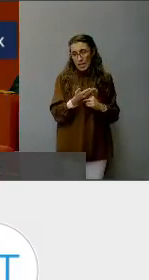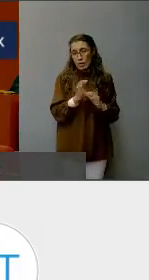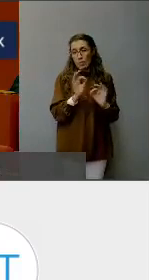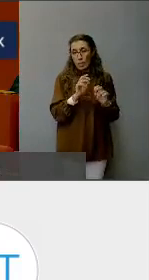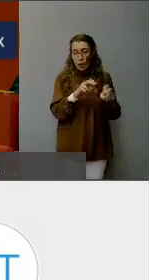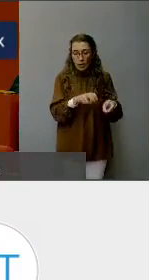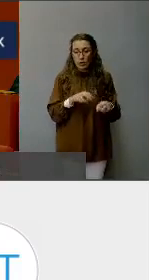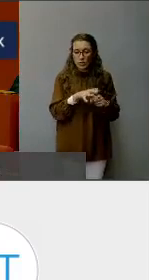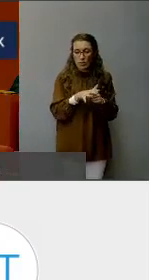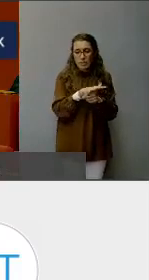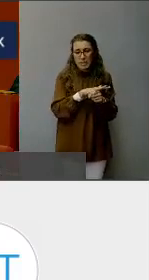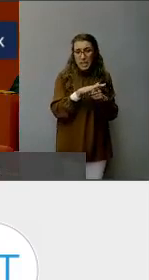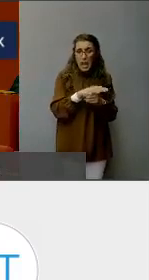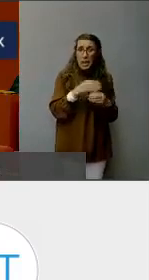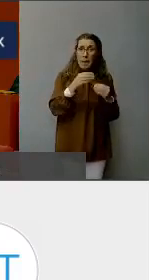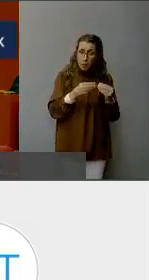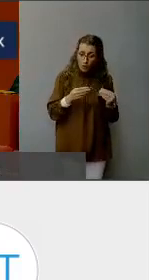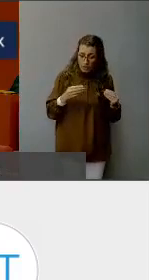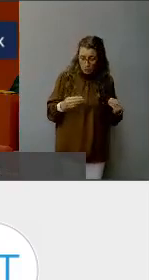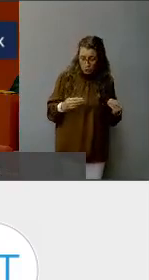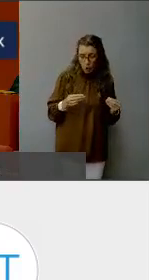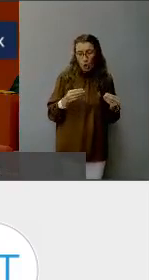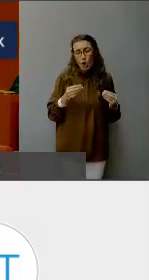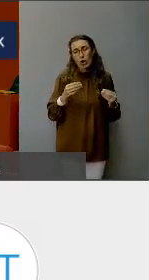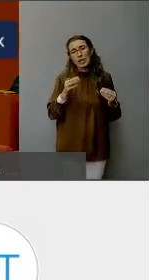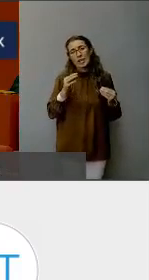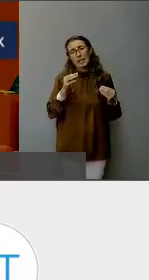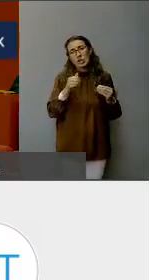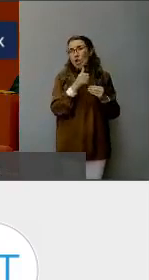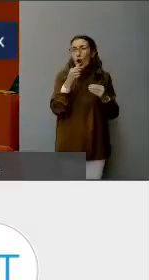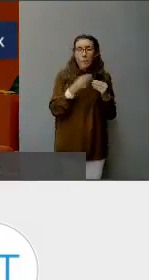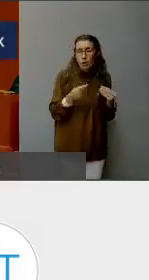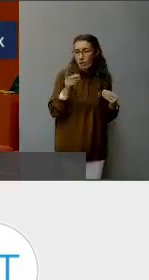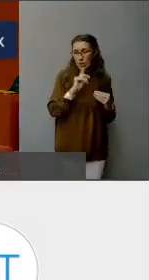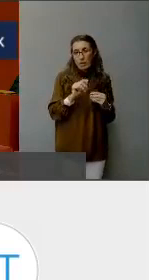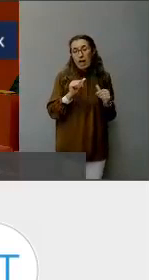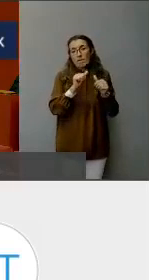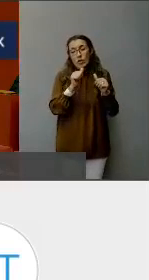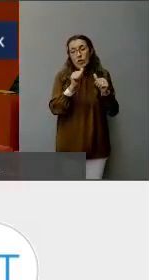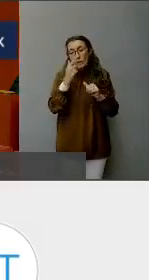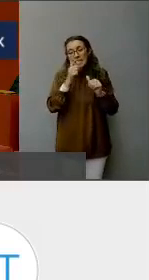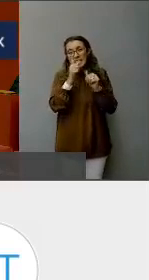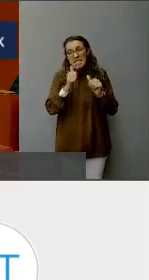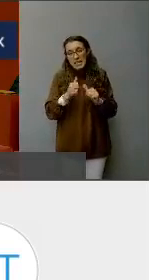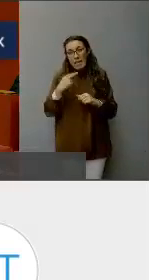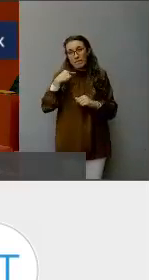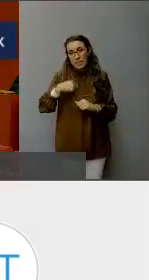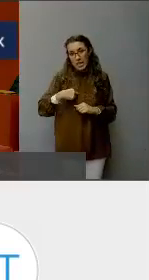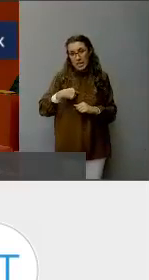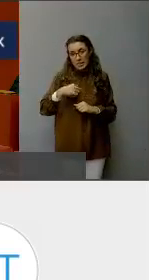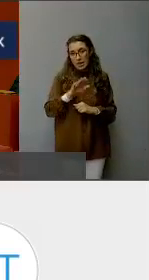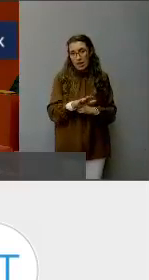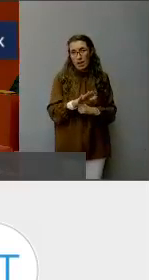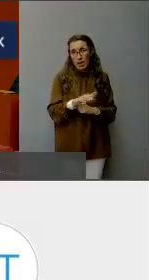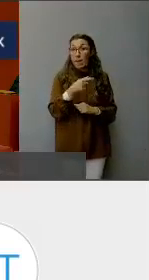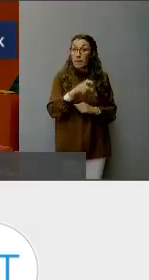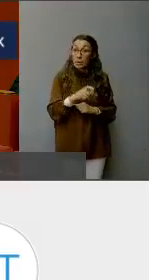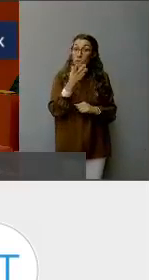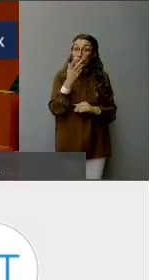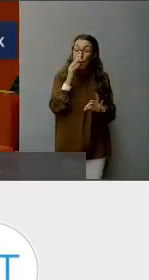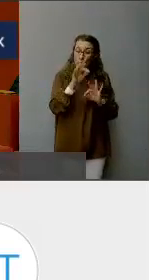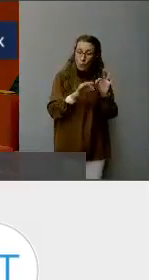sarà più di una professione qualcheduno ha detto è un modo di vivere noi siamo davvero d'accordo perché significa presidio significa curare con